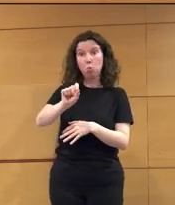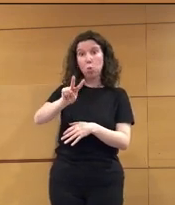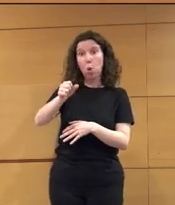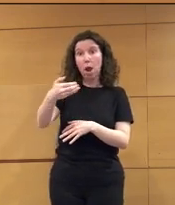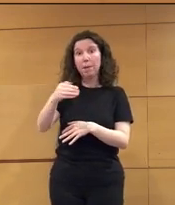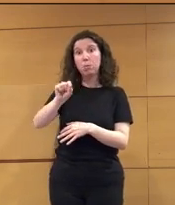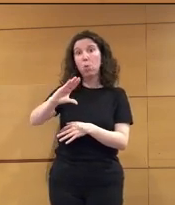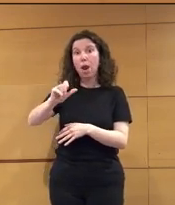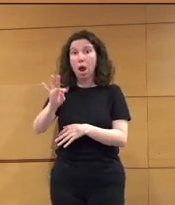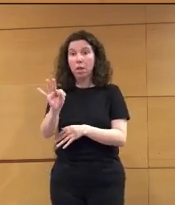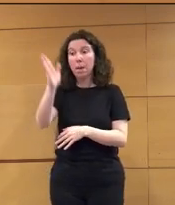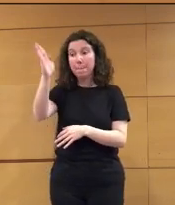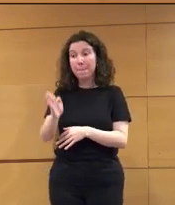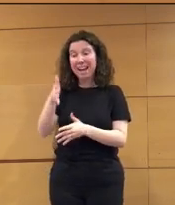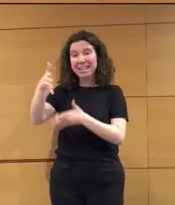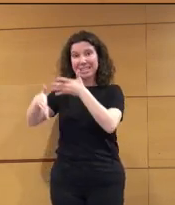transmediacatalonia.uab.cat/signem.